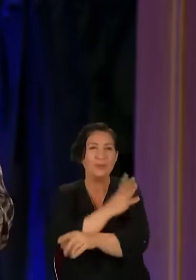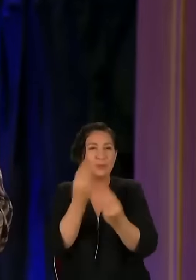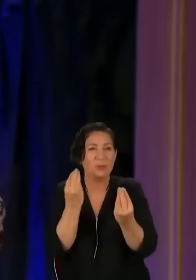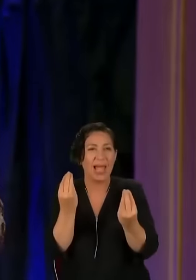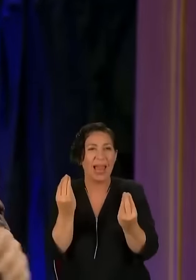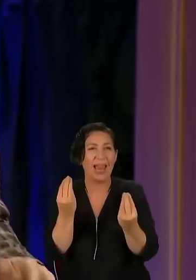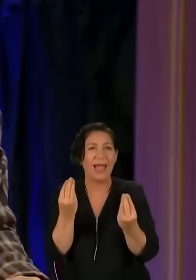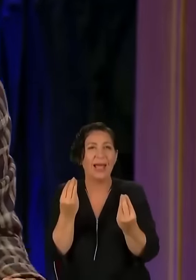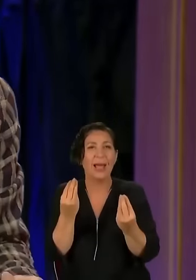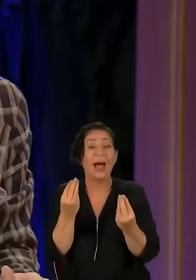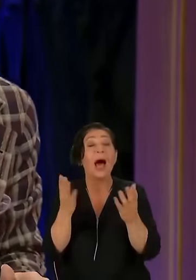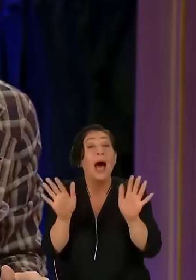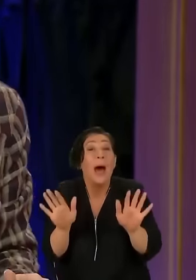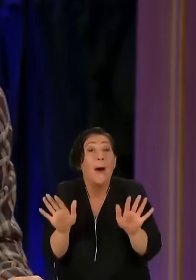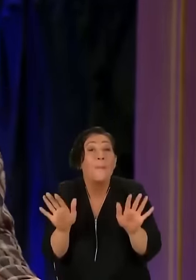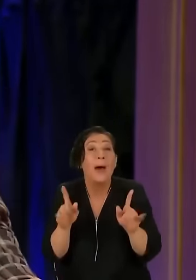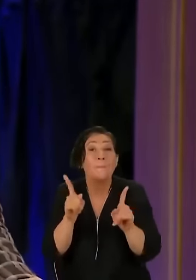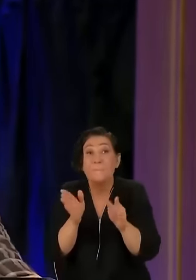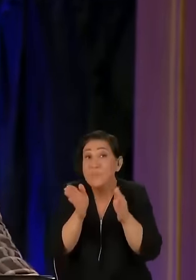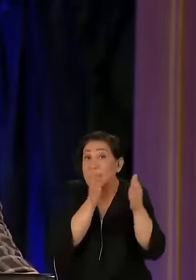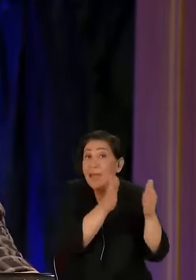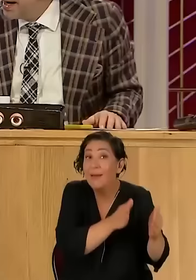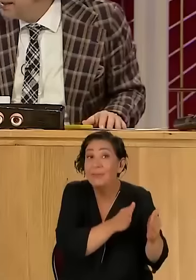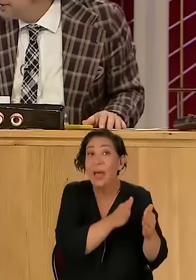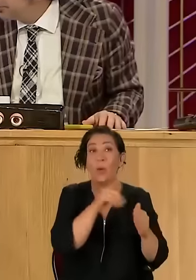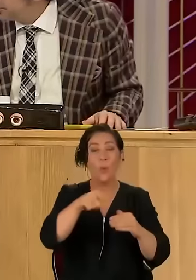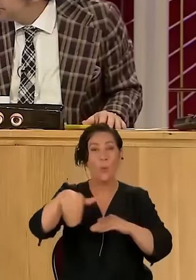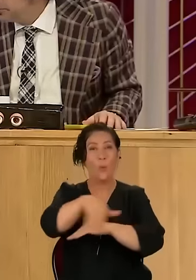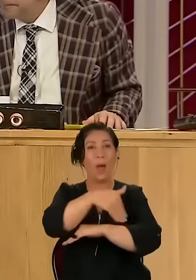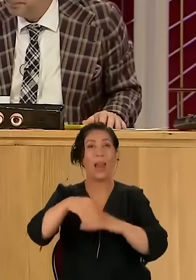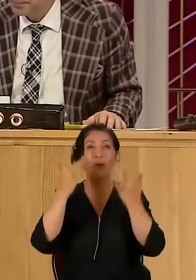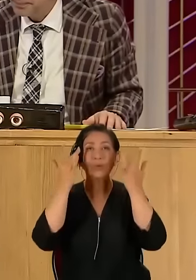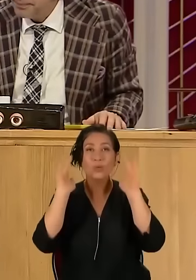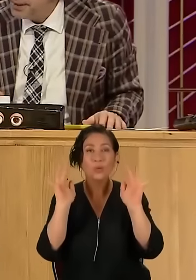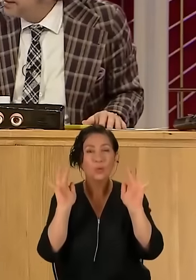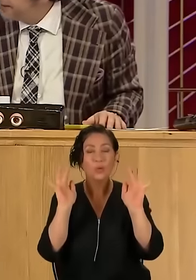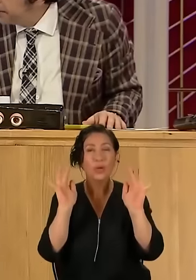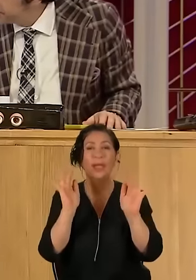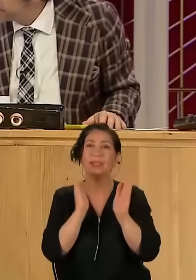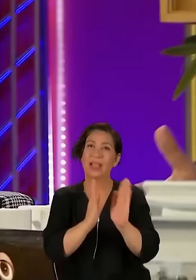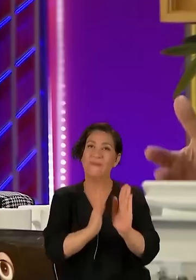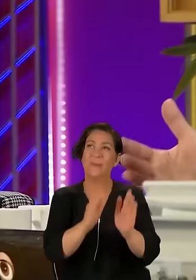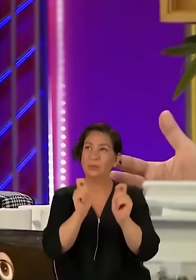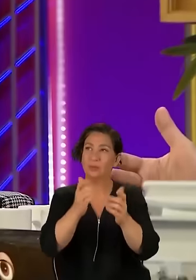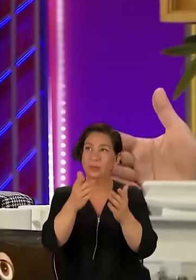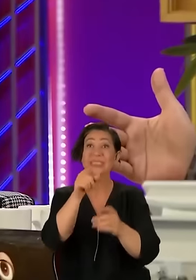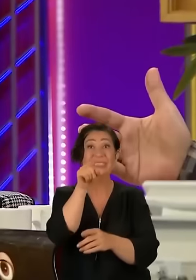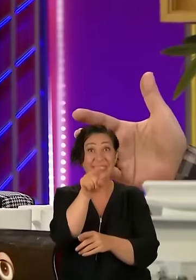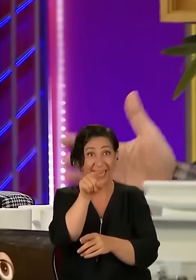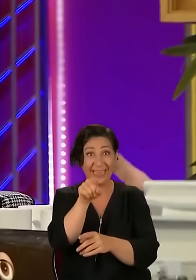bir duygu sonuçta. Ama bir yandan bu mahalle kültürünü devam ettiriyorsun. Ve